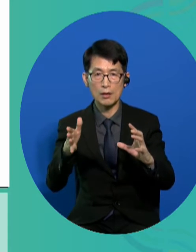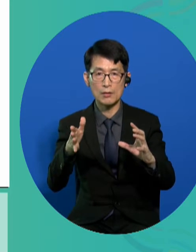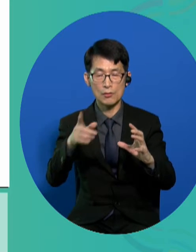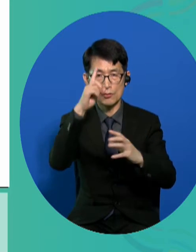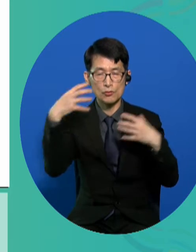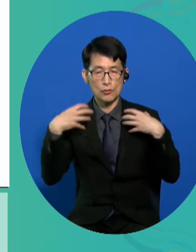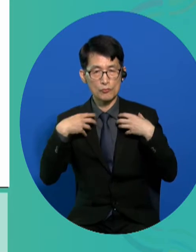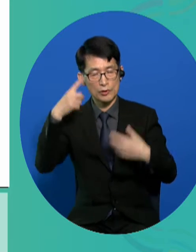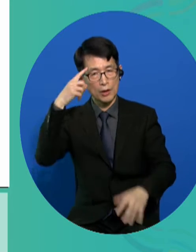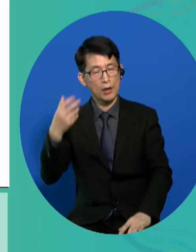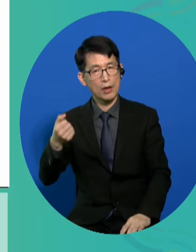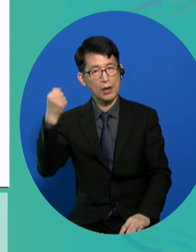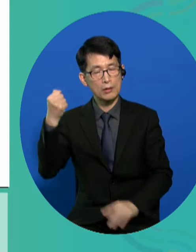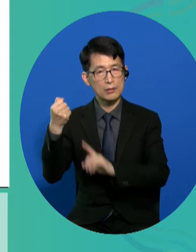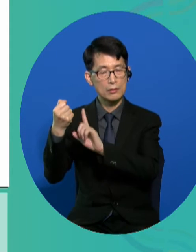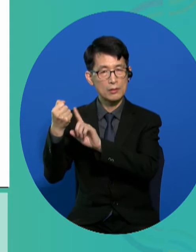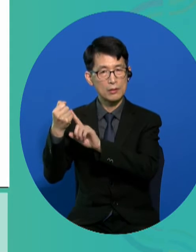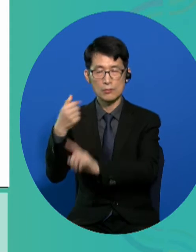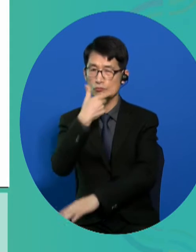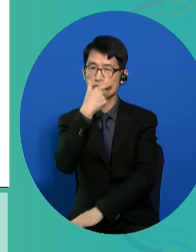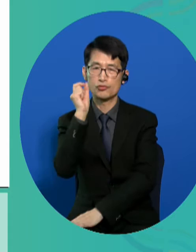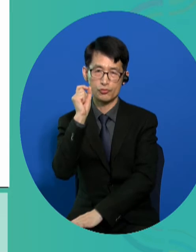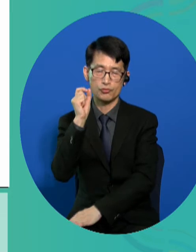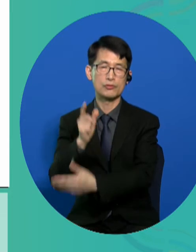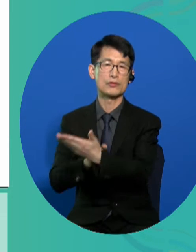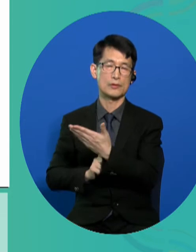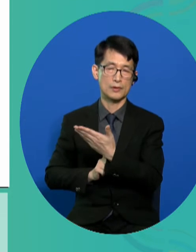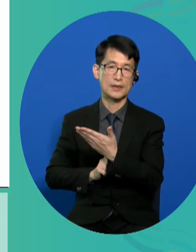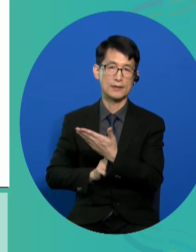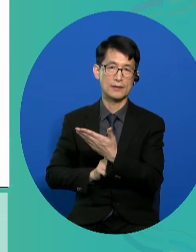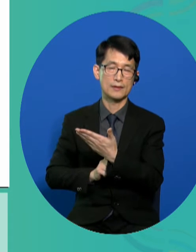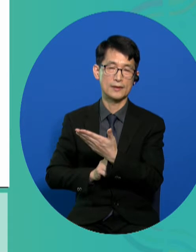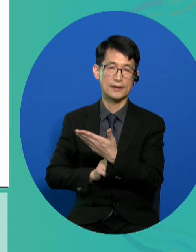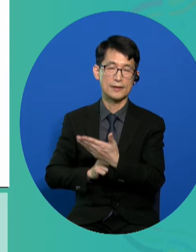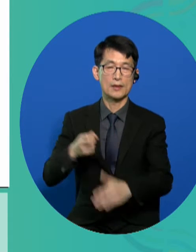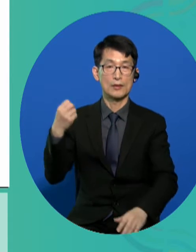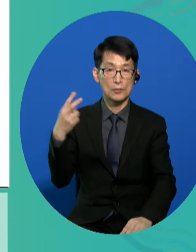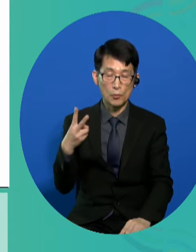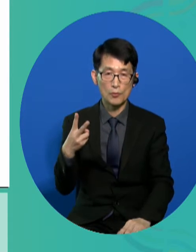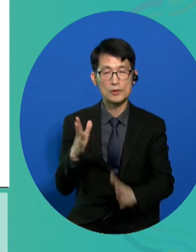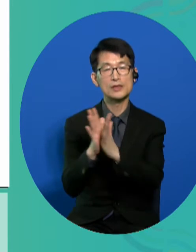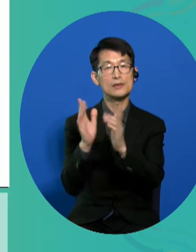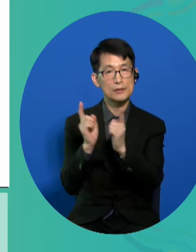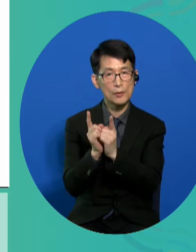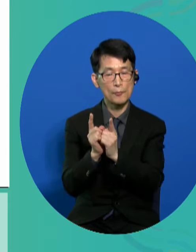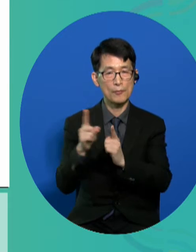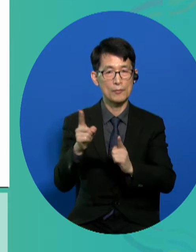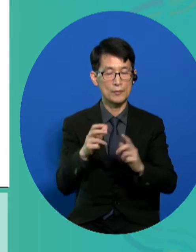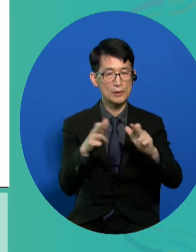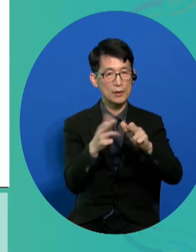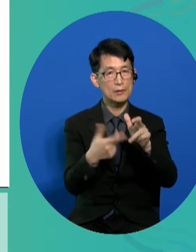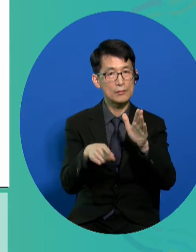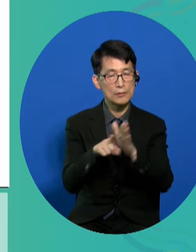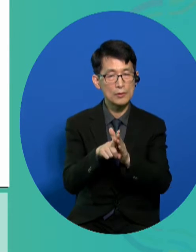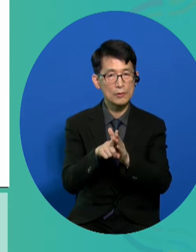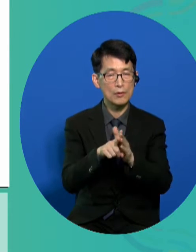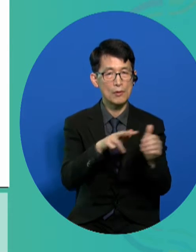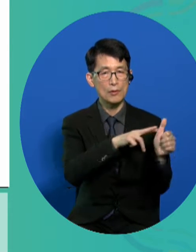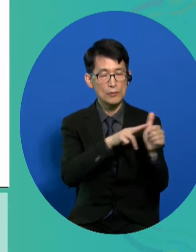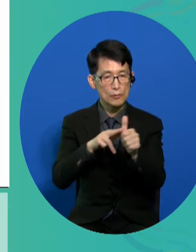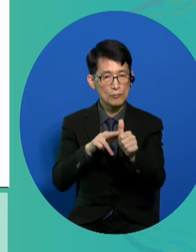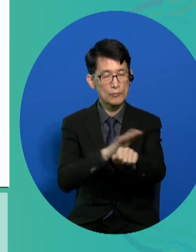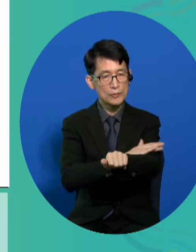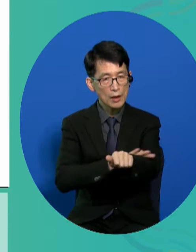있는지를 살펴보기도 하지만은요, 또 국가가 실제로 이러한 정책을 시행하고 이행하고 있는지를 살펴보기도 합니다. 그런데 저희가 너무나도